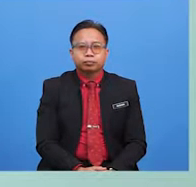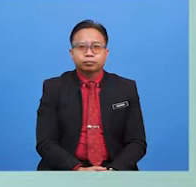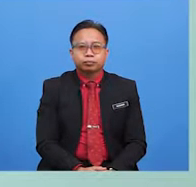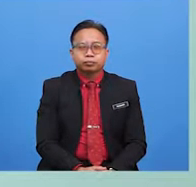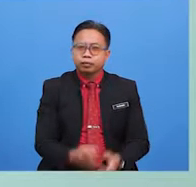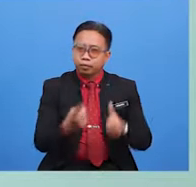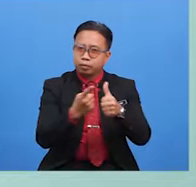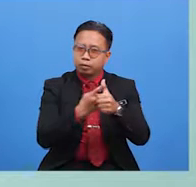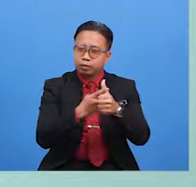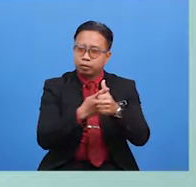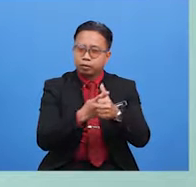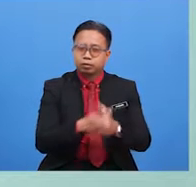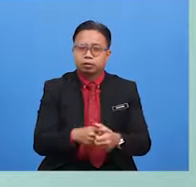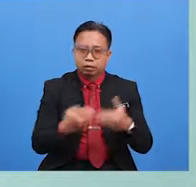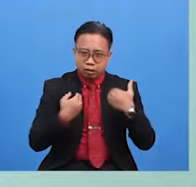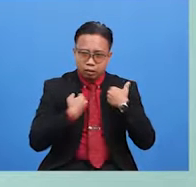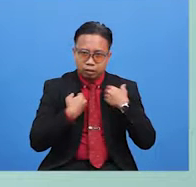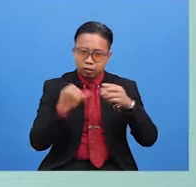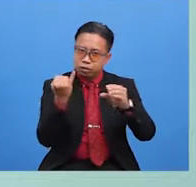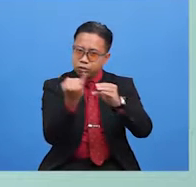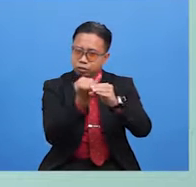Yang pertama, mempunyai cisim.